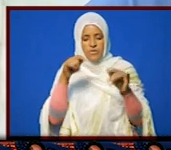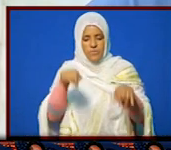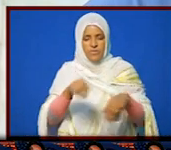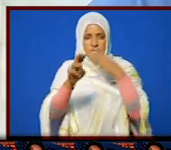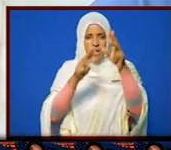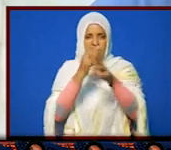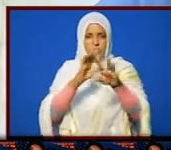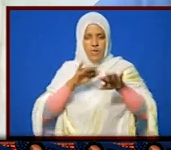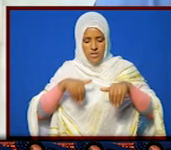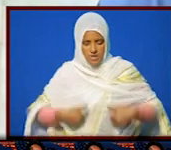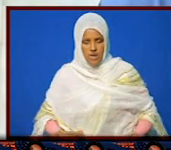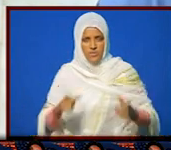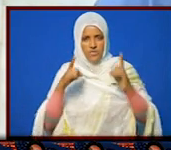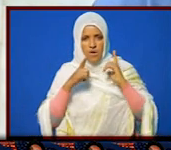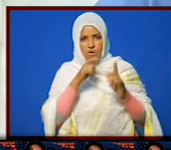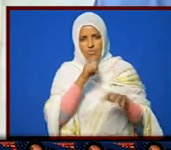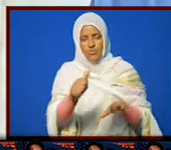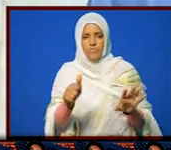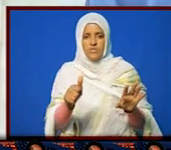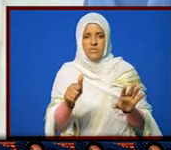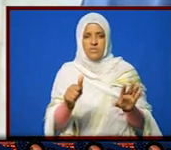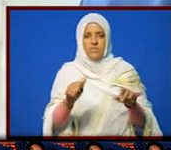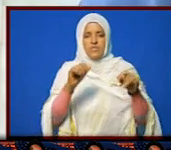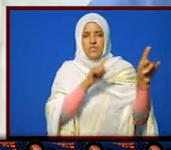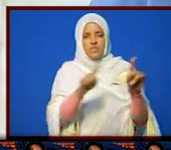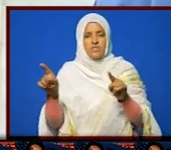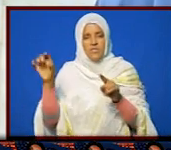እየተደሰተ ምግብ ሳይፈልግ መጠጥ ሳይፈልግ በዚህ ዓለም ያለ